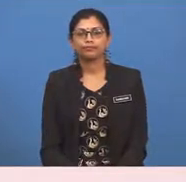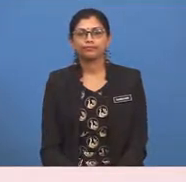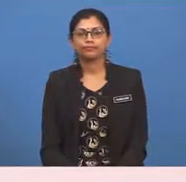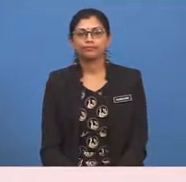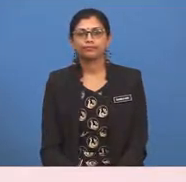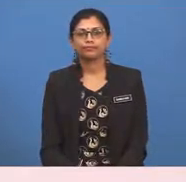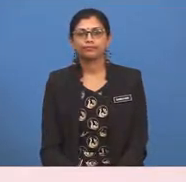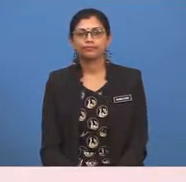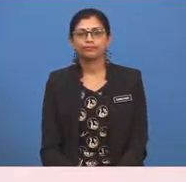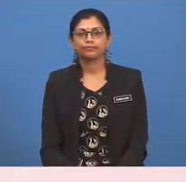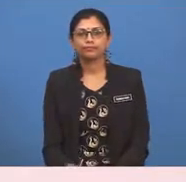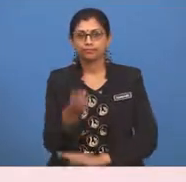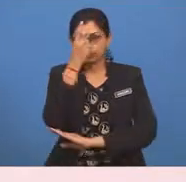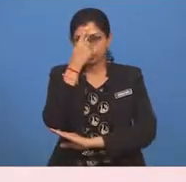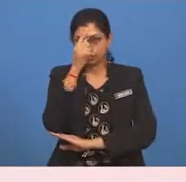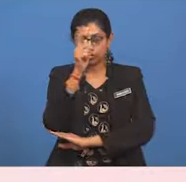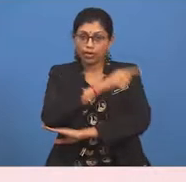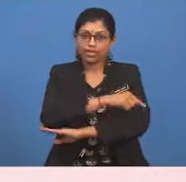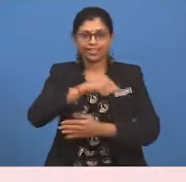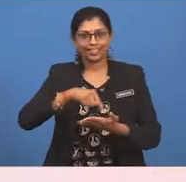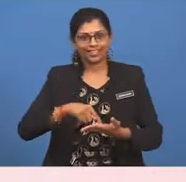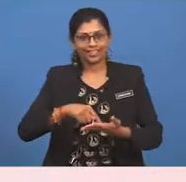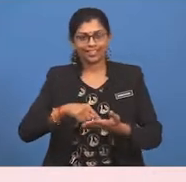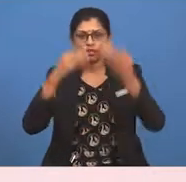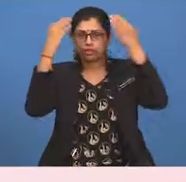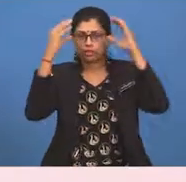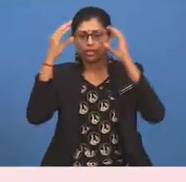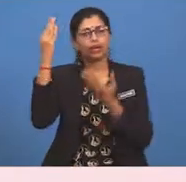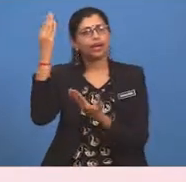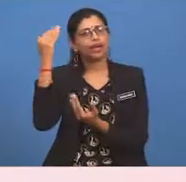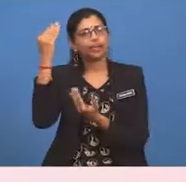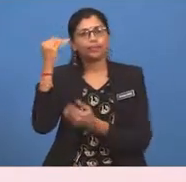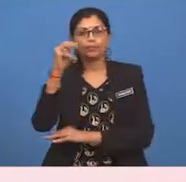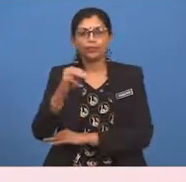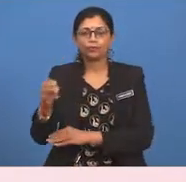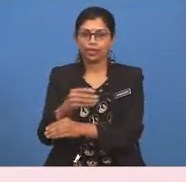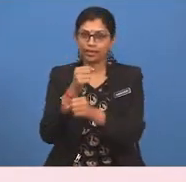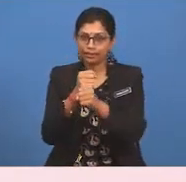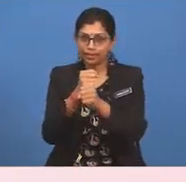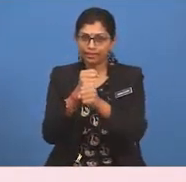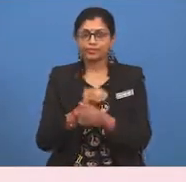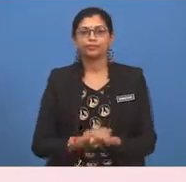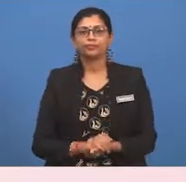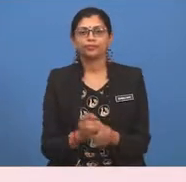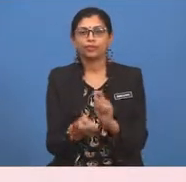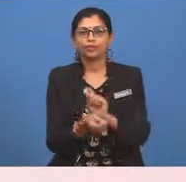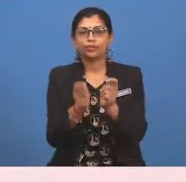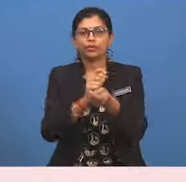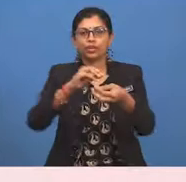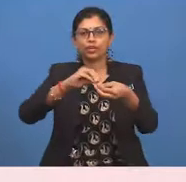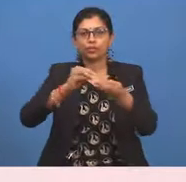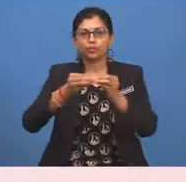Pada penghujung tajuk, cikgu harap murid-murid dapat menukar